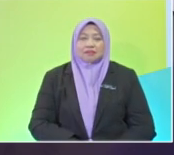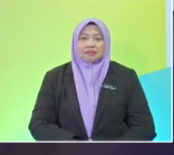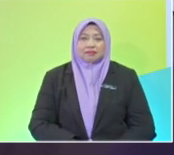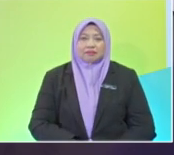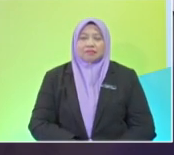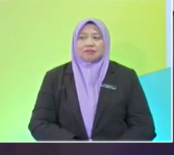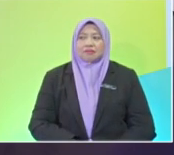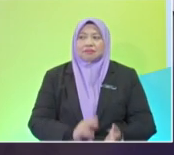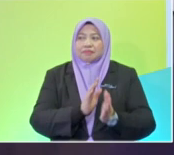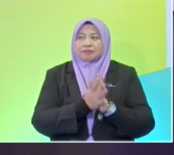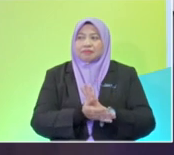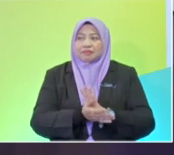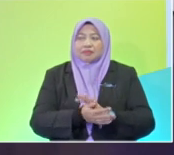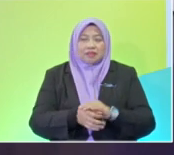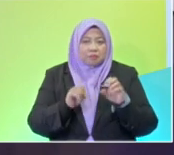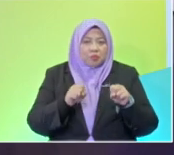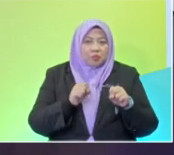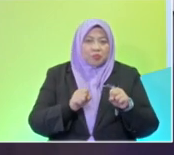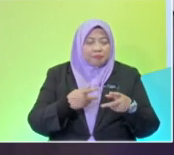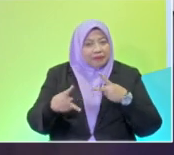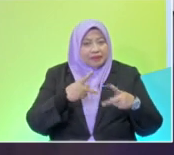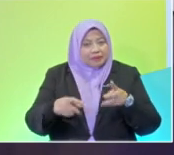jadi tadi malam